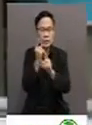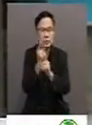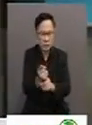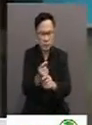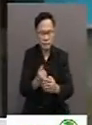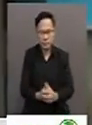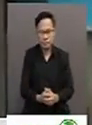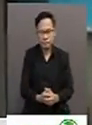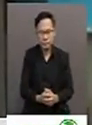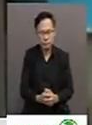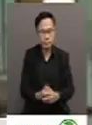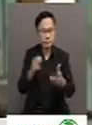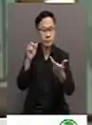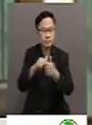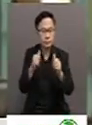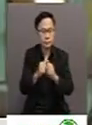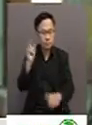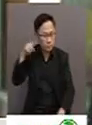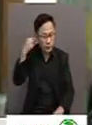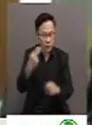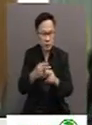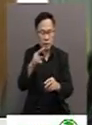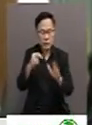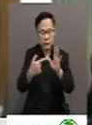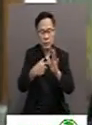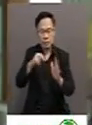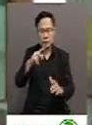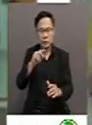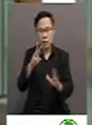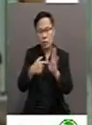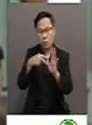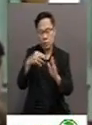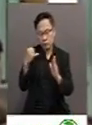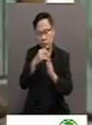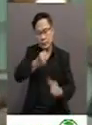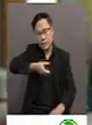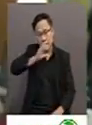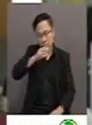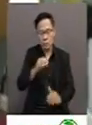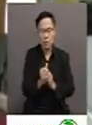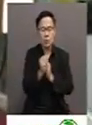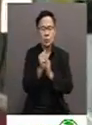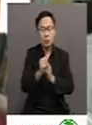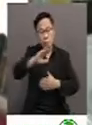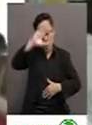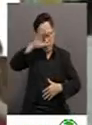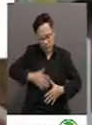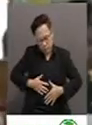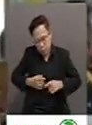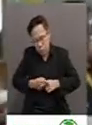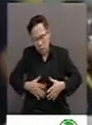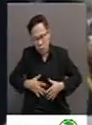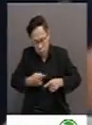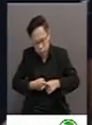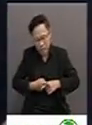ณีนี้นะคะกรณีที่นางนันทวรรณจันทราอายุ20ปีเป็นชาวจังหวัดสระแก้วเข้ารับการรักษาที่โรงพยาบาลอรัญประเ